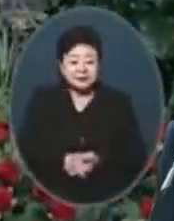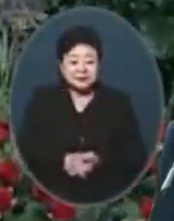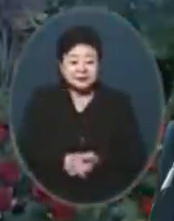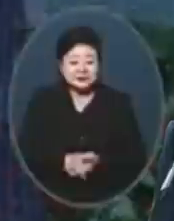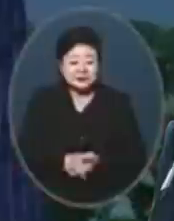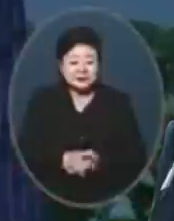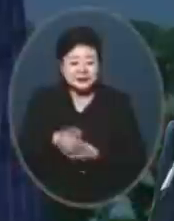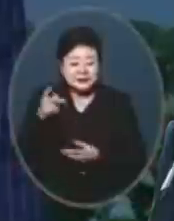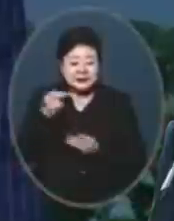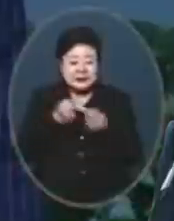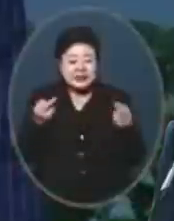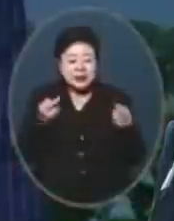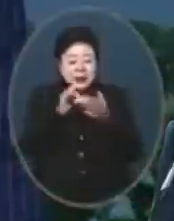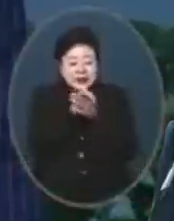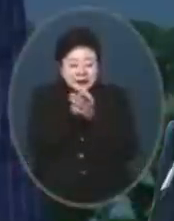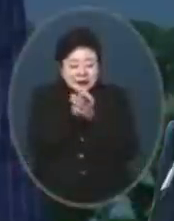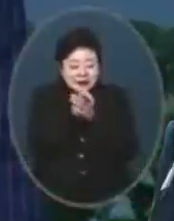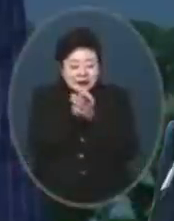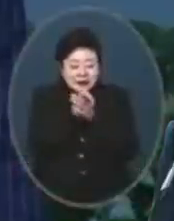기도문에서